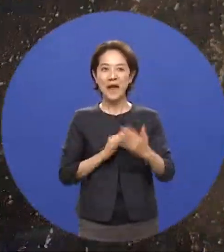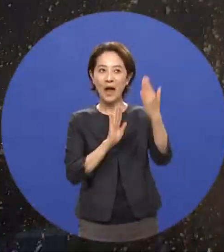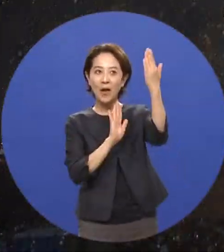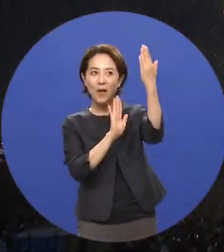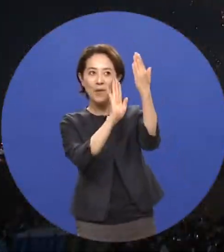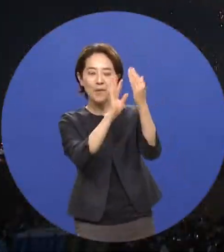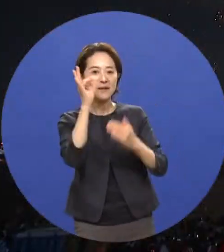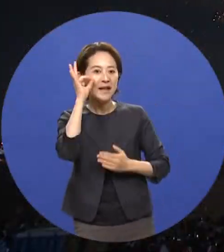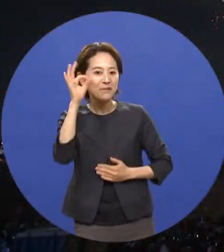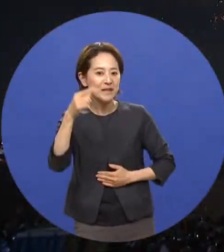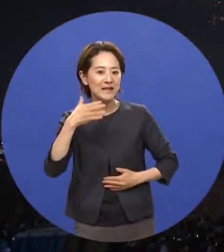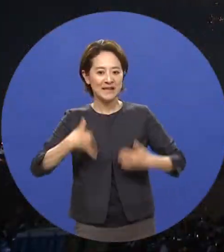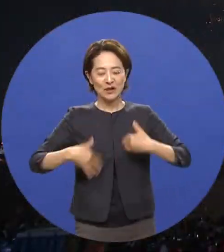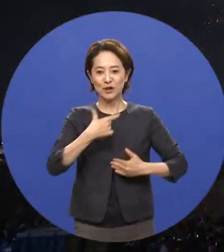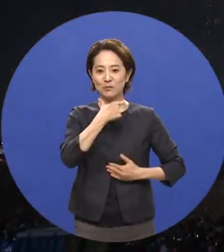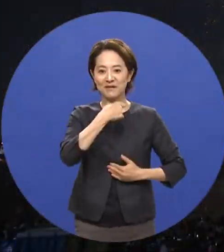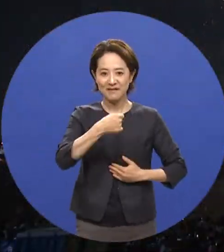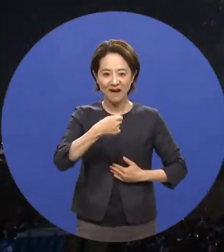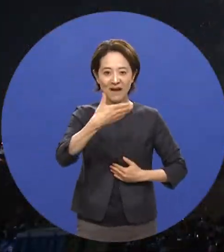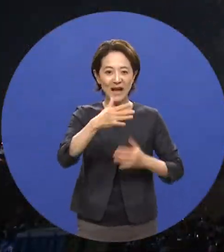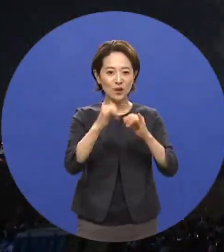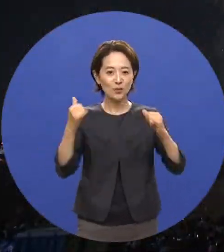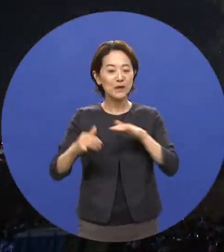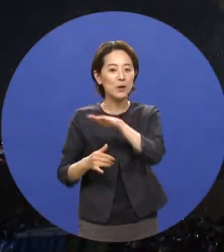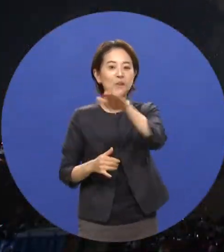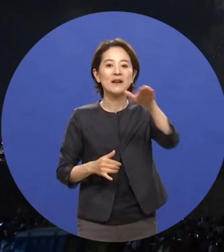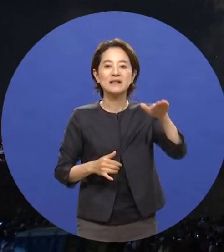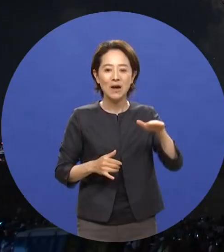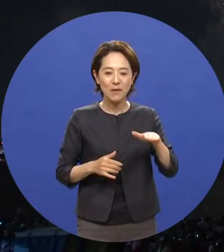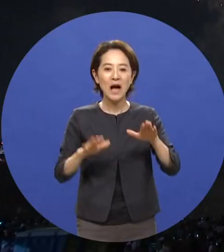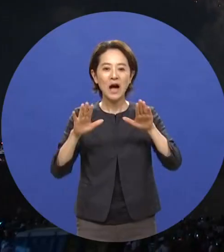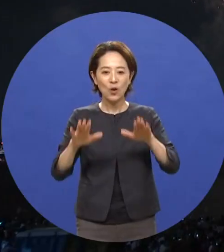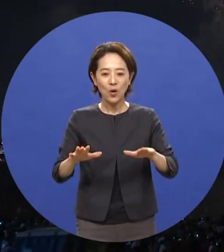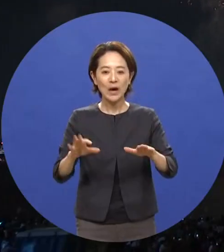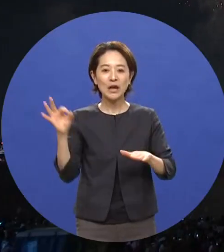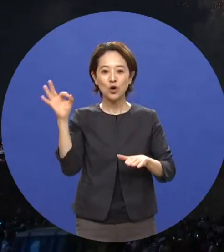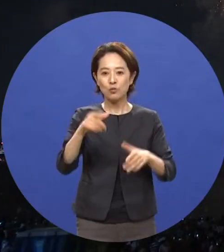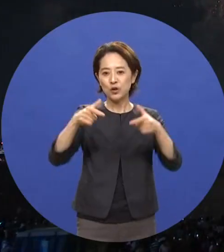間近で観覧したいという区内在住の方は、ま